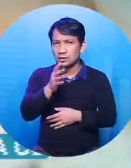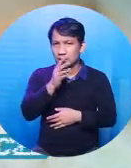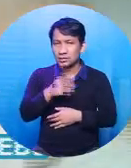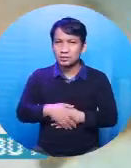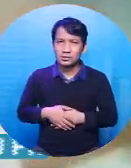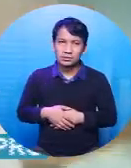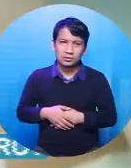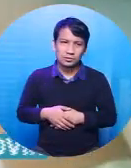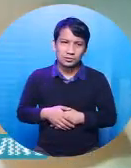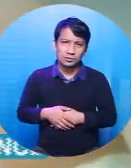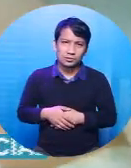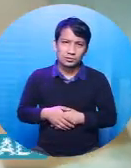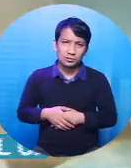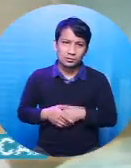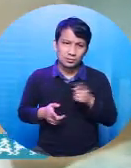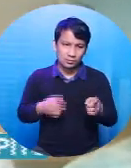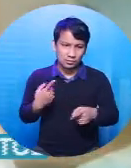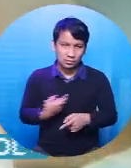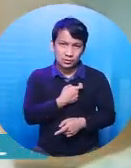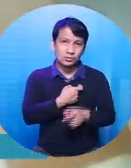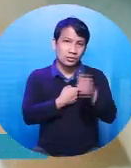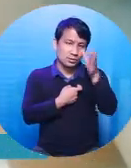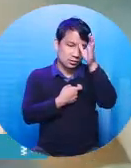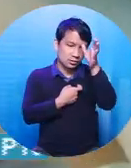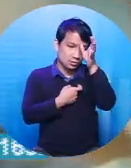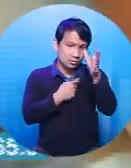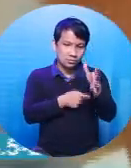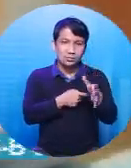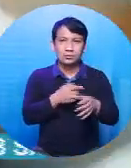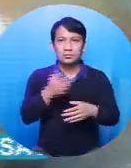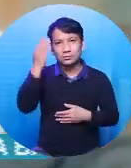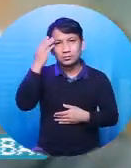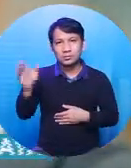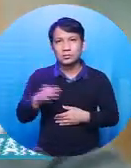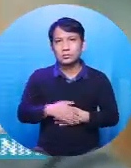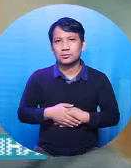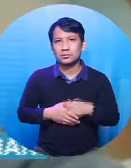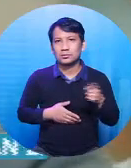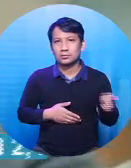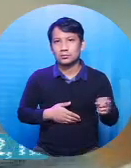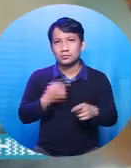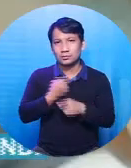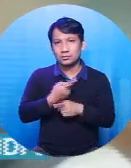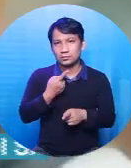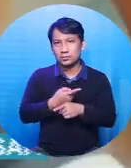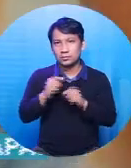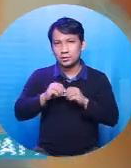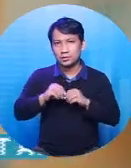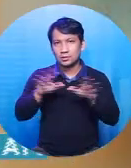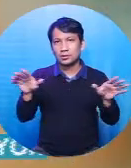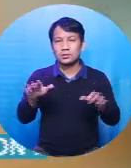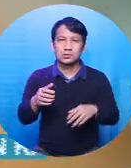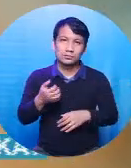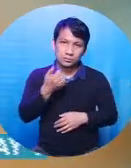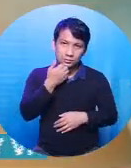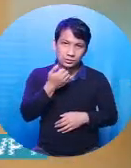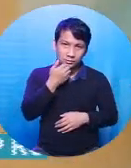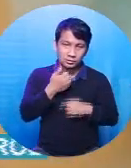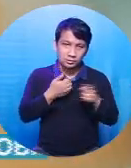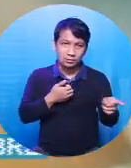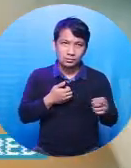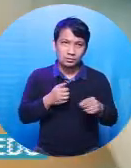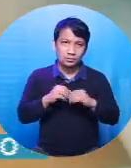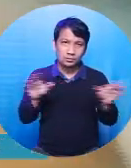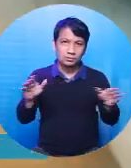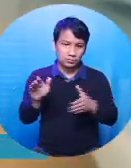Malas ako na din naman si Papa eh. Kasi hindi naman kasi tama yung iba. Eh,